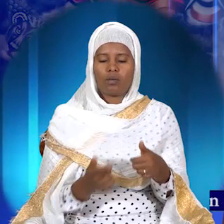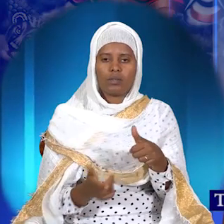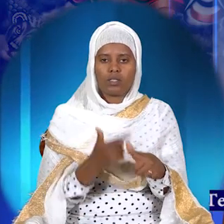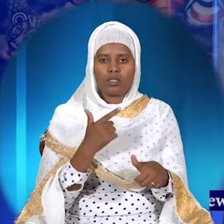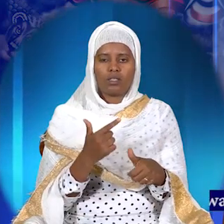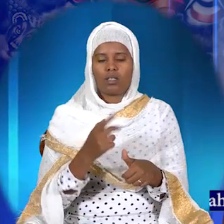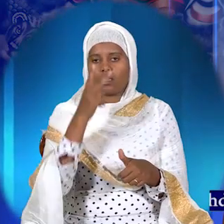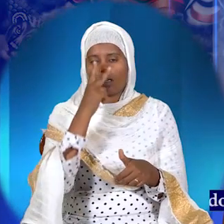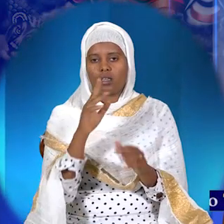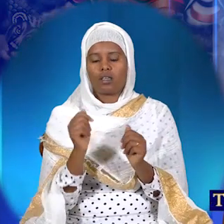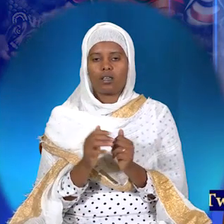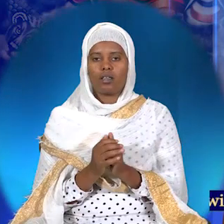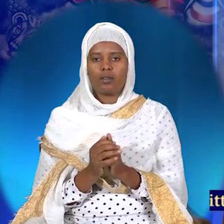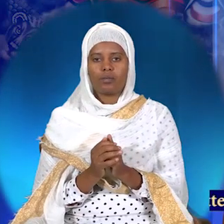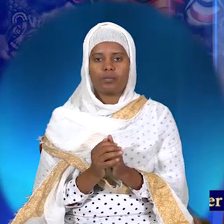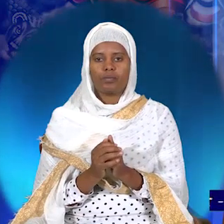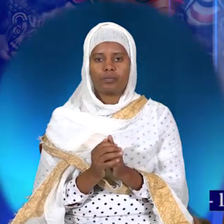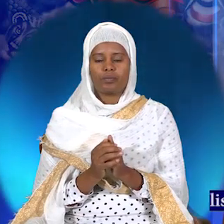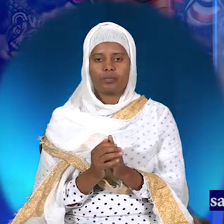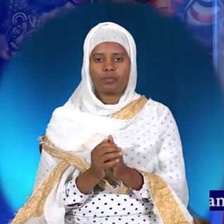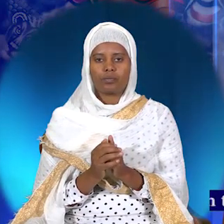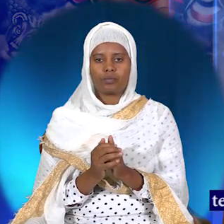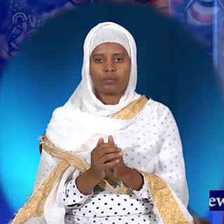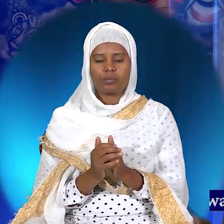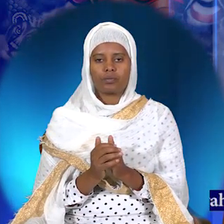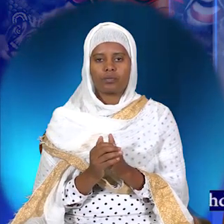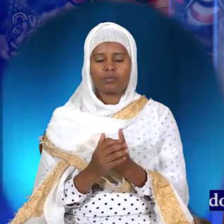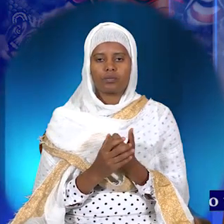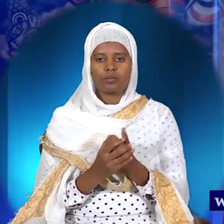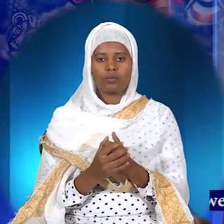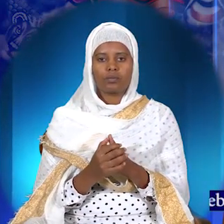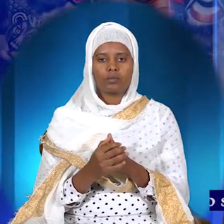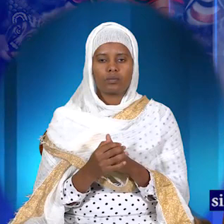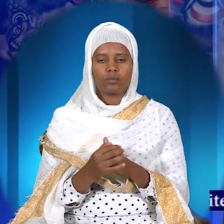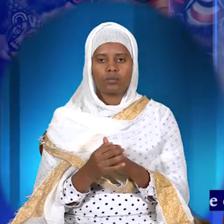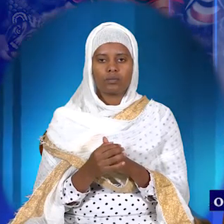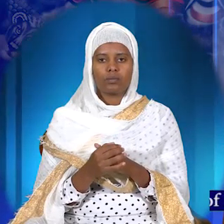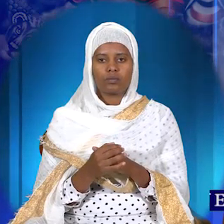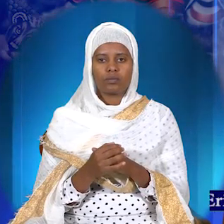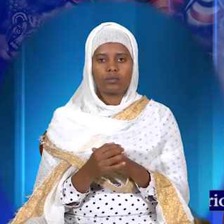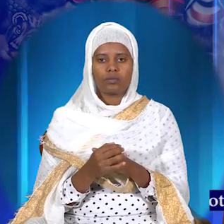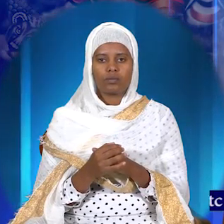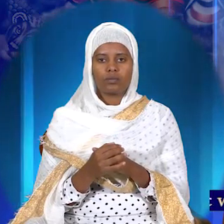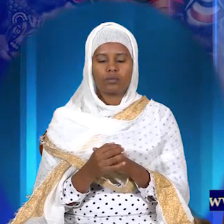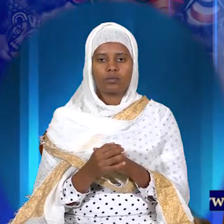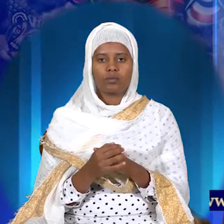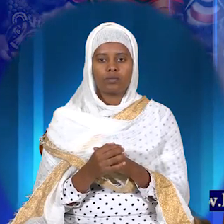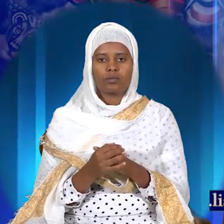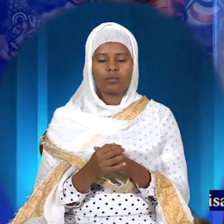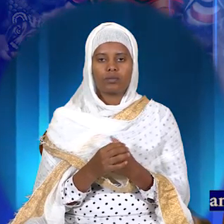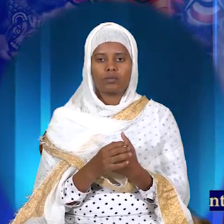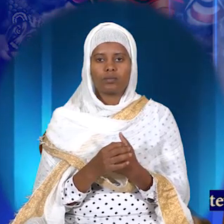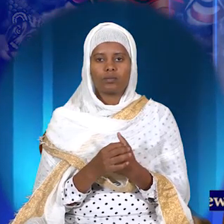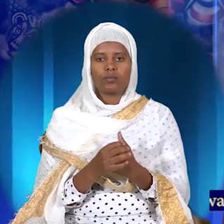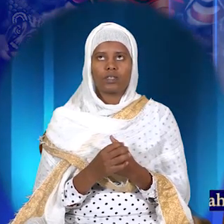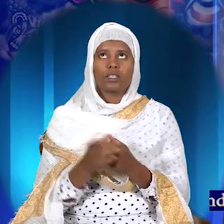هو كمزلو اقدمنا ساهلو لاغزيابيهر ملء امدره وبقال اغزيابيهر صنعو سمايات وام استنفاس افوه كله